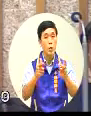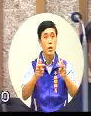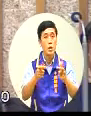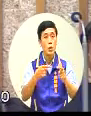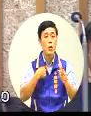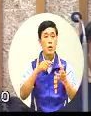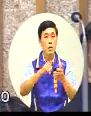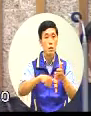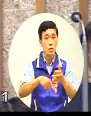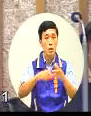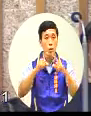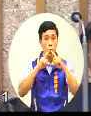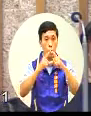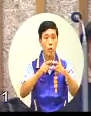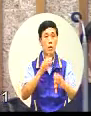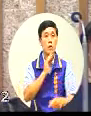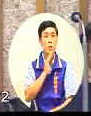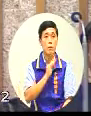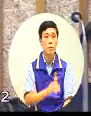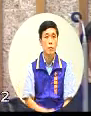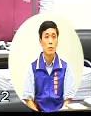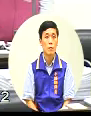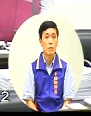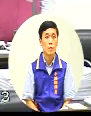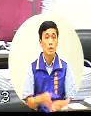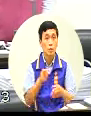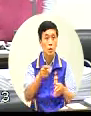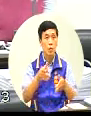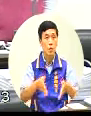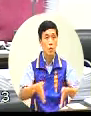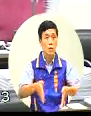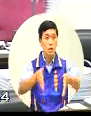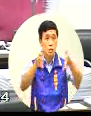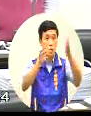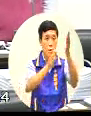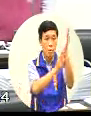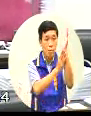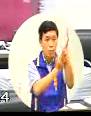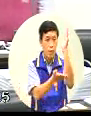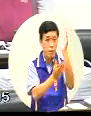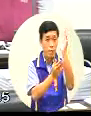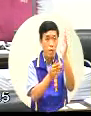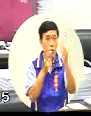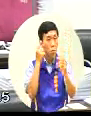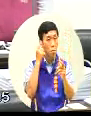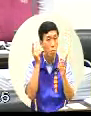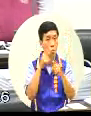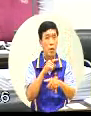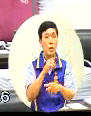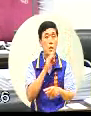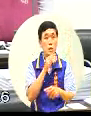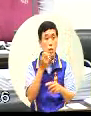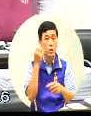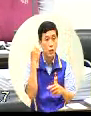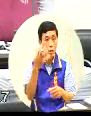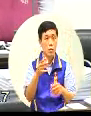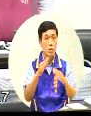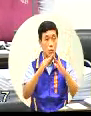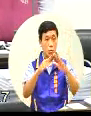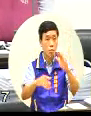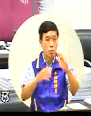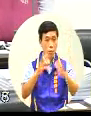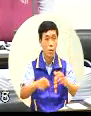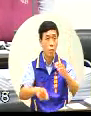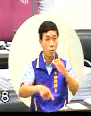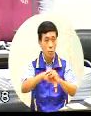这样。 啊，不是啊，那个恁为拆厝大，你要讲这算新违建，说他们的认定是新违建，啊，所以 应该不会